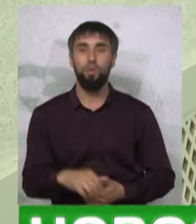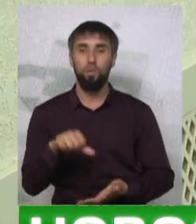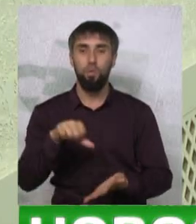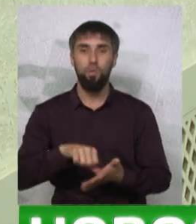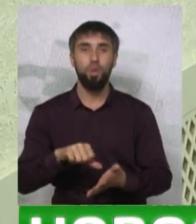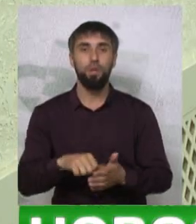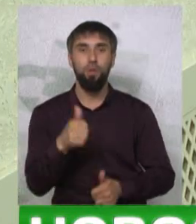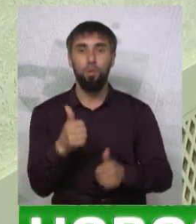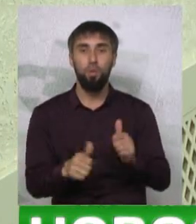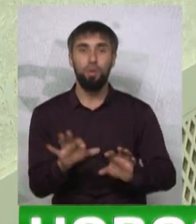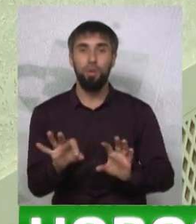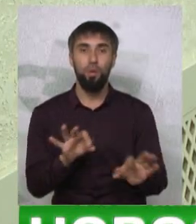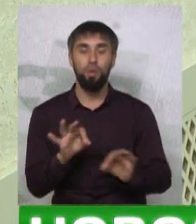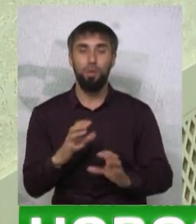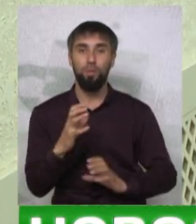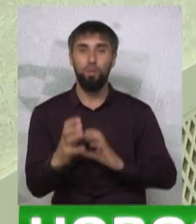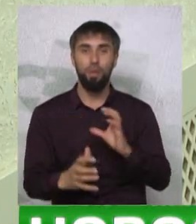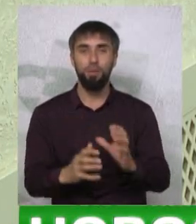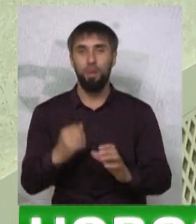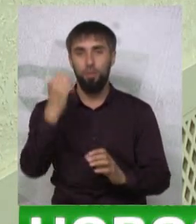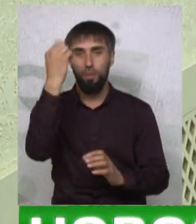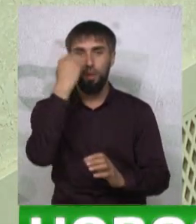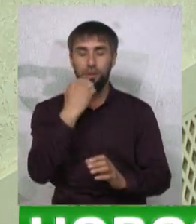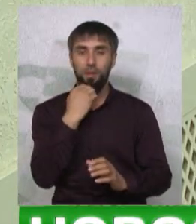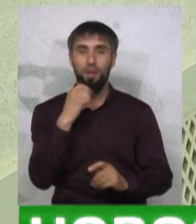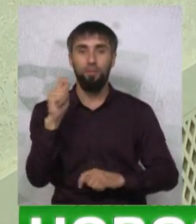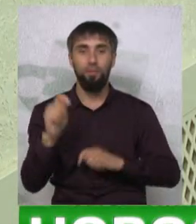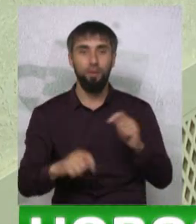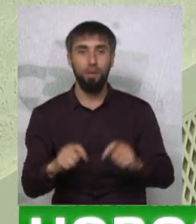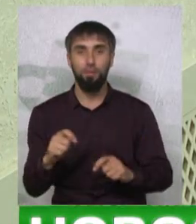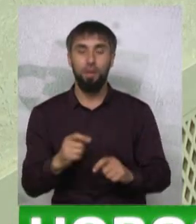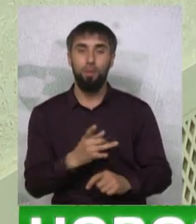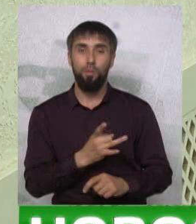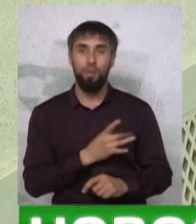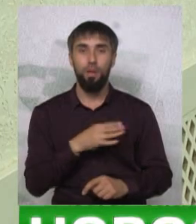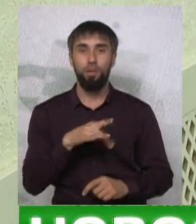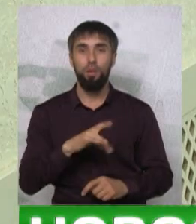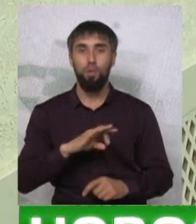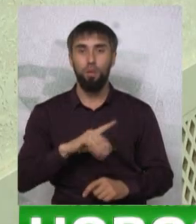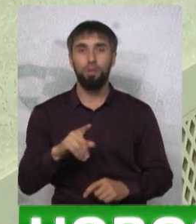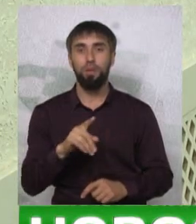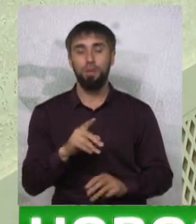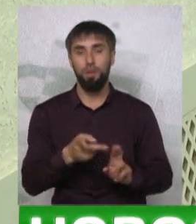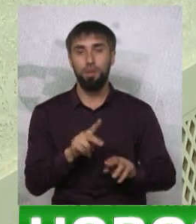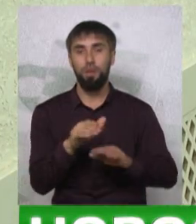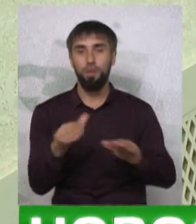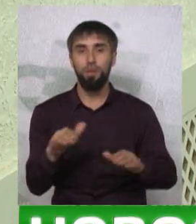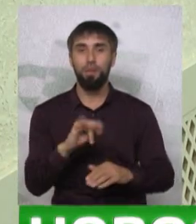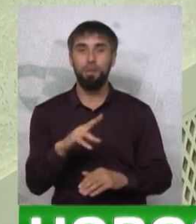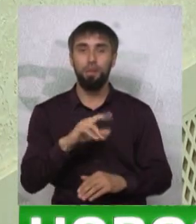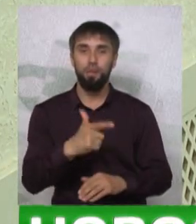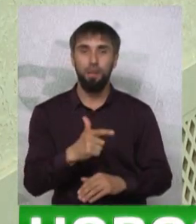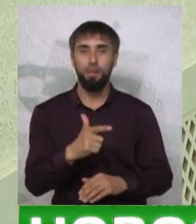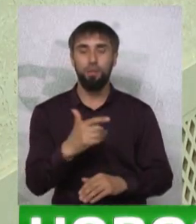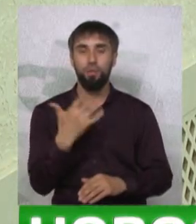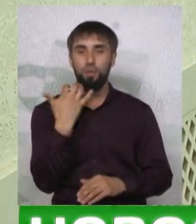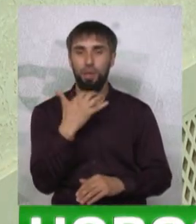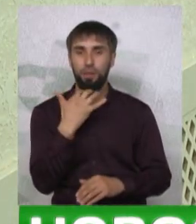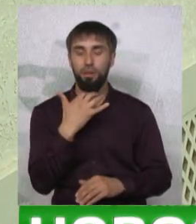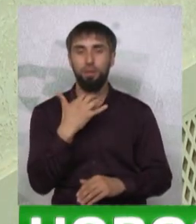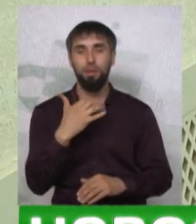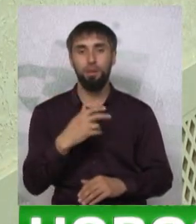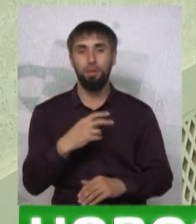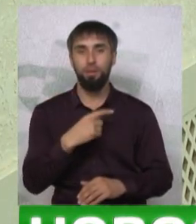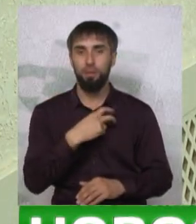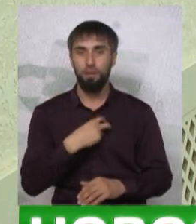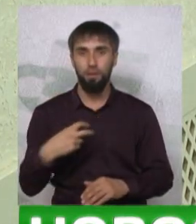Участники конкурсного отбора международного благотворительного фестиваля «Белая трость» – это ребята из Дагестана, Чечни, Ставрополя, Осетии и, конечно,